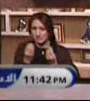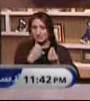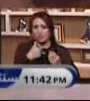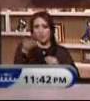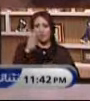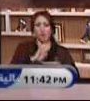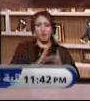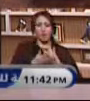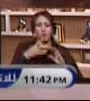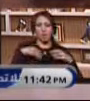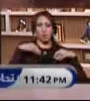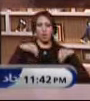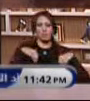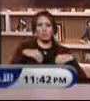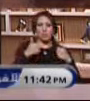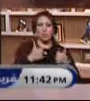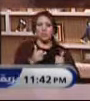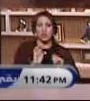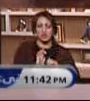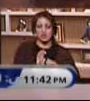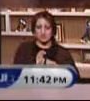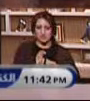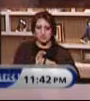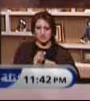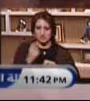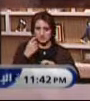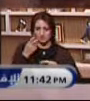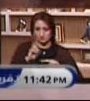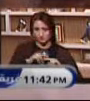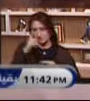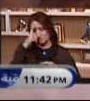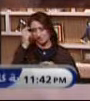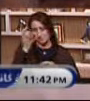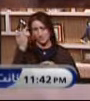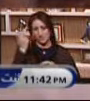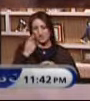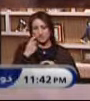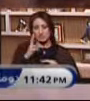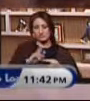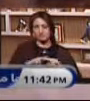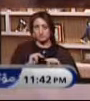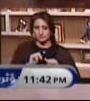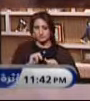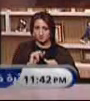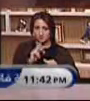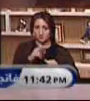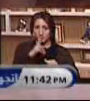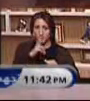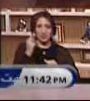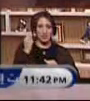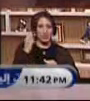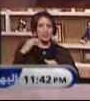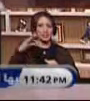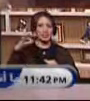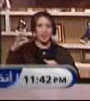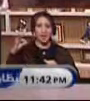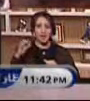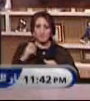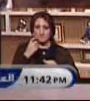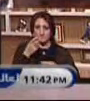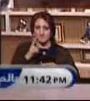الايه الخسيسه، يدخلها في الاتون في الفرن ويفتنها فتنة الذهب اللي هي